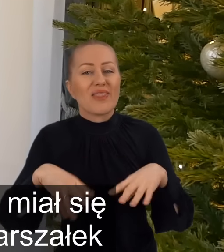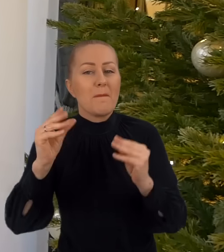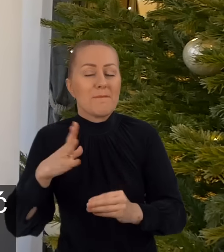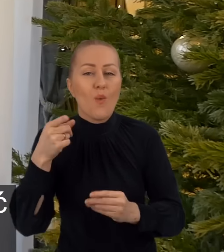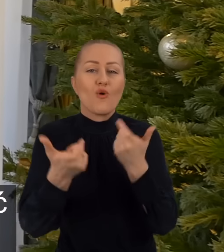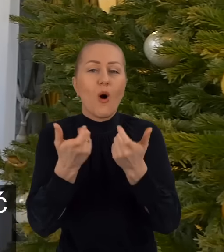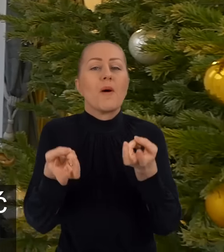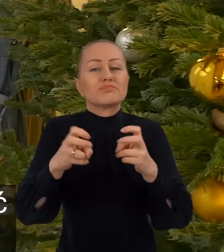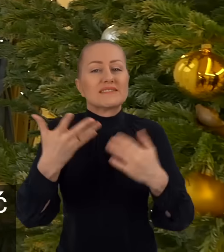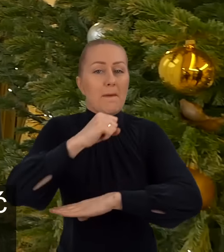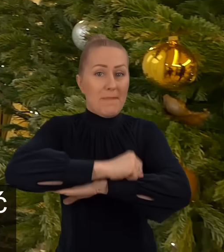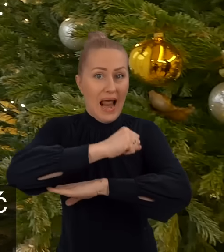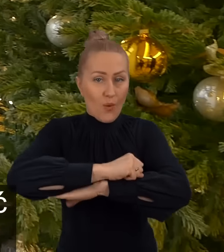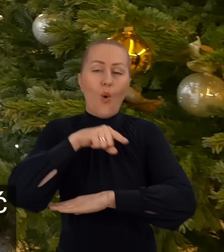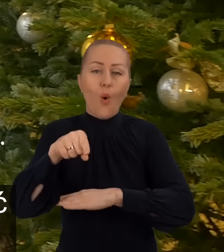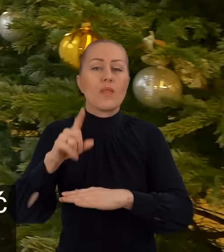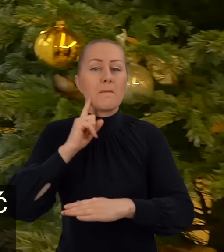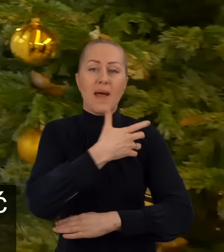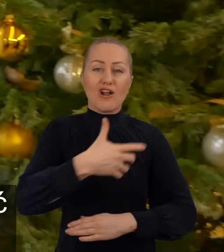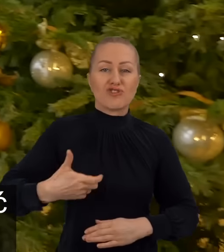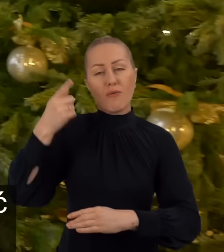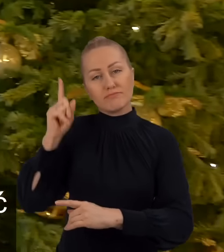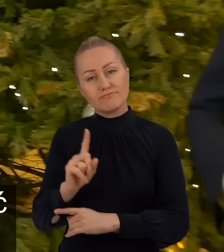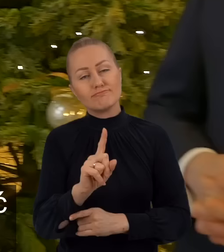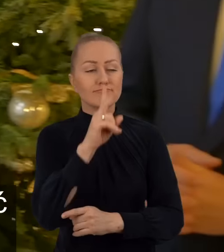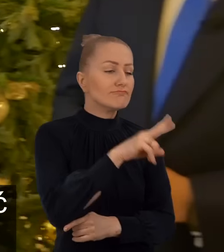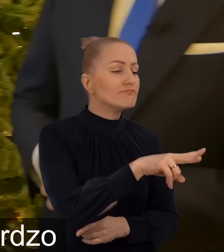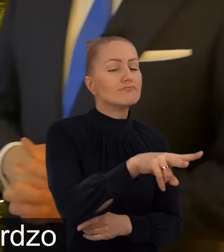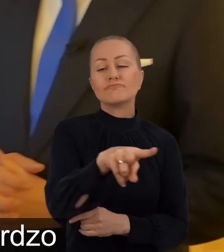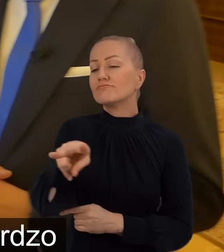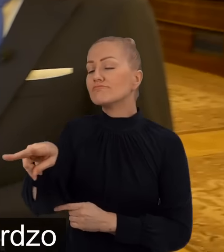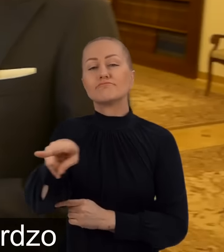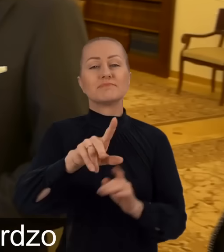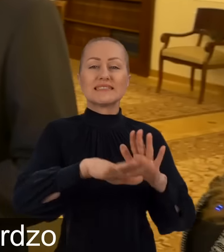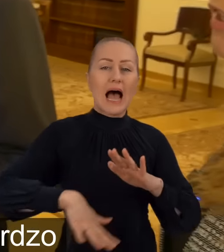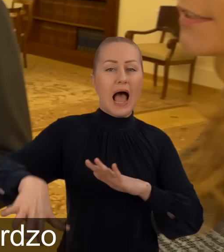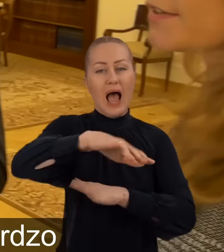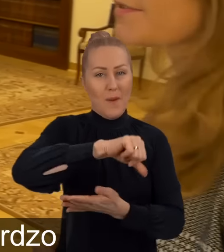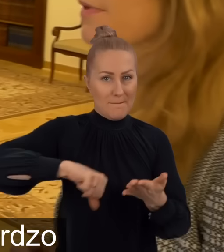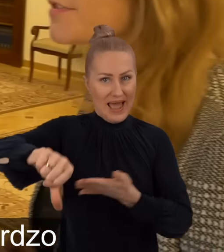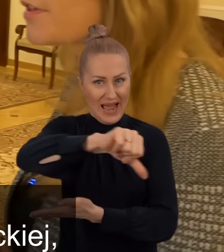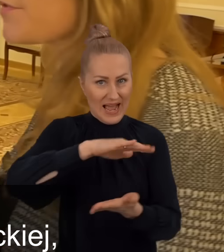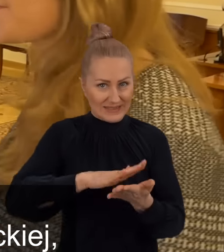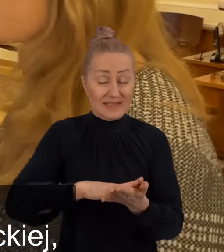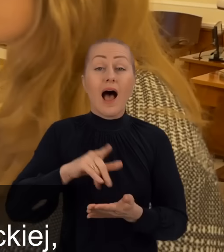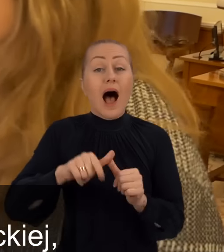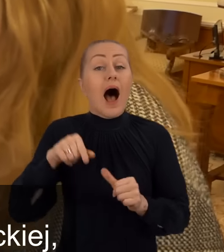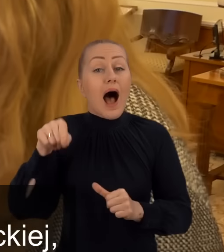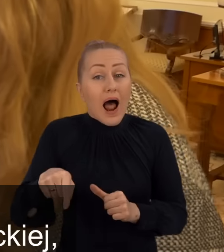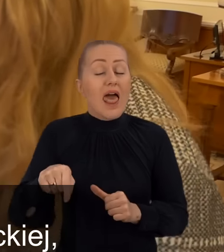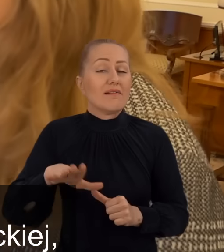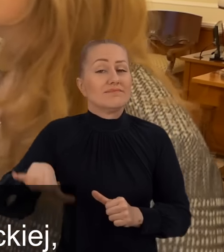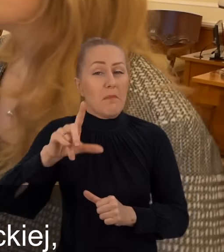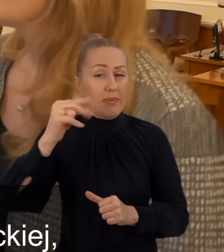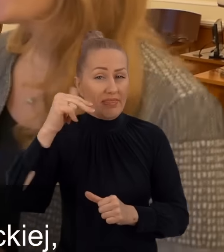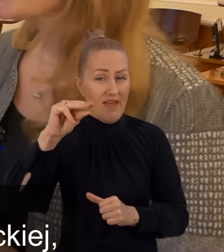którego marszałek miałby wychodzić na... i spoglądać na dziedziniec, czy też plac. Pniewski w swoich projektach bardzo nawiązywał do